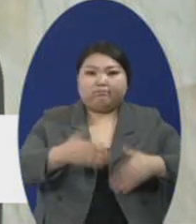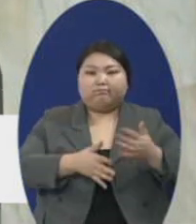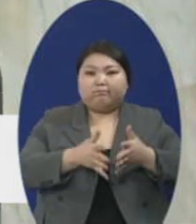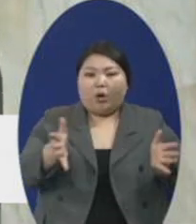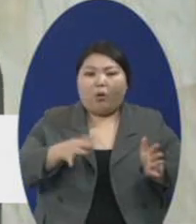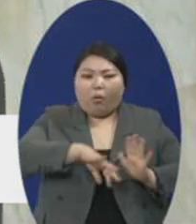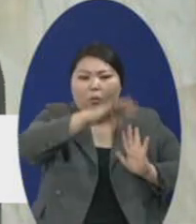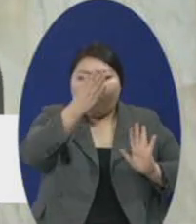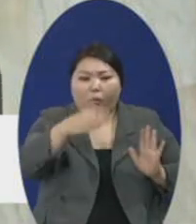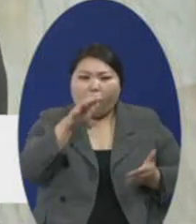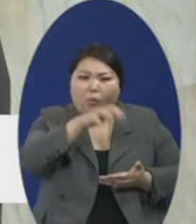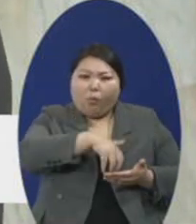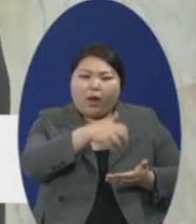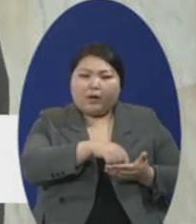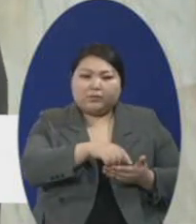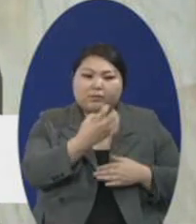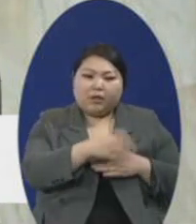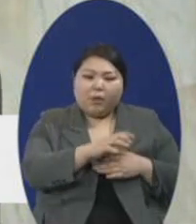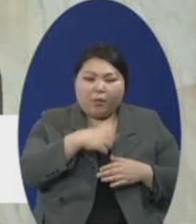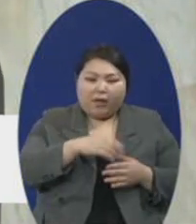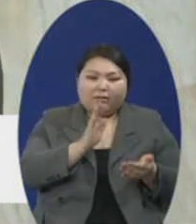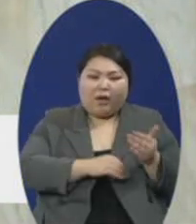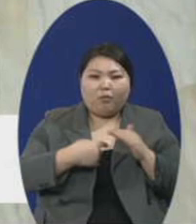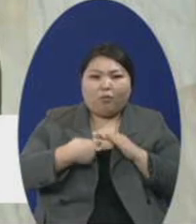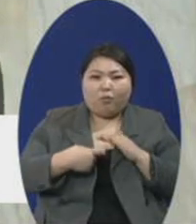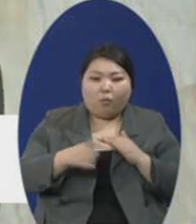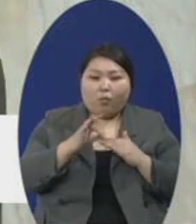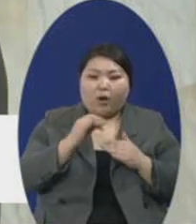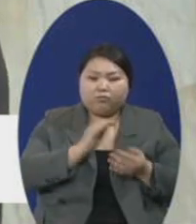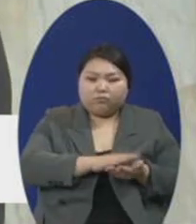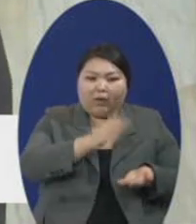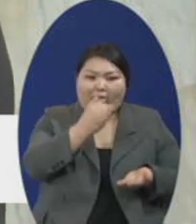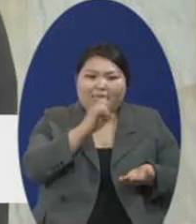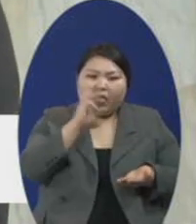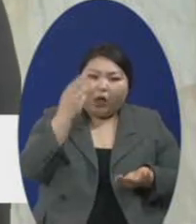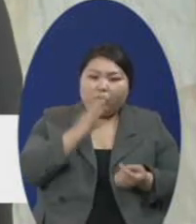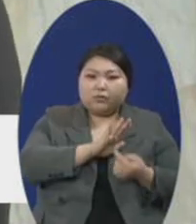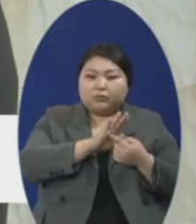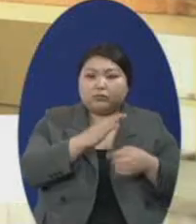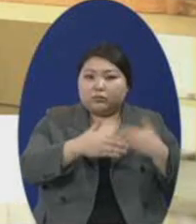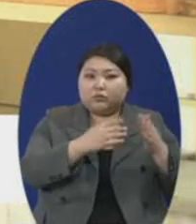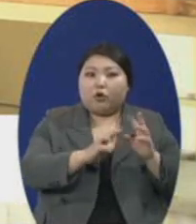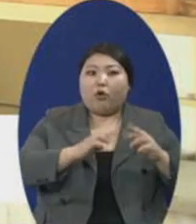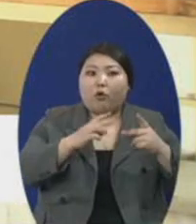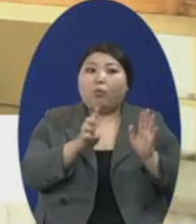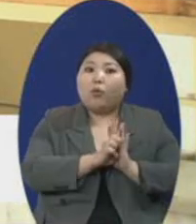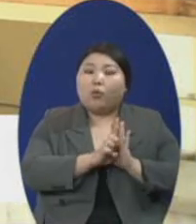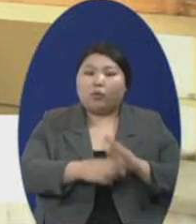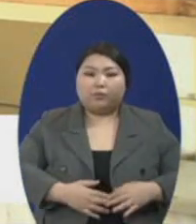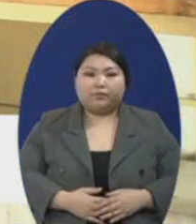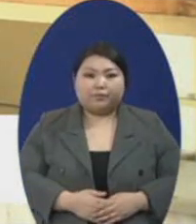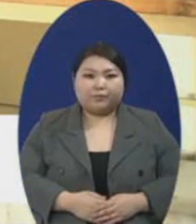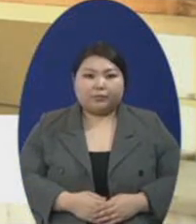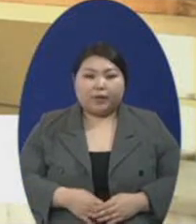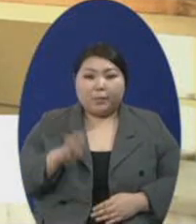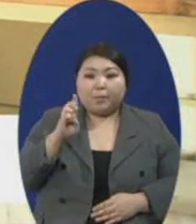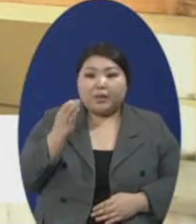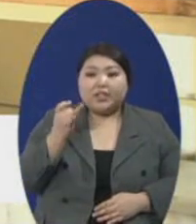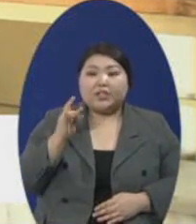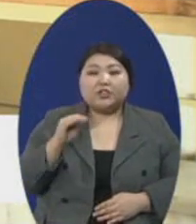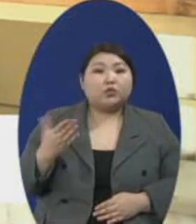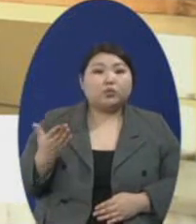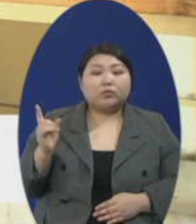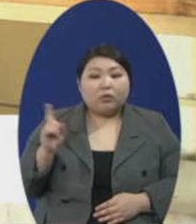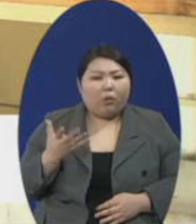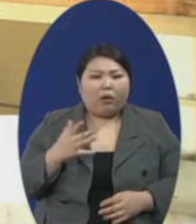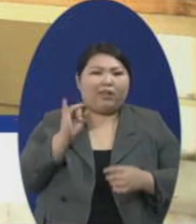Улуурхан салбарт төвлөрүүлж байгаа одоо татвар хураамжийн хэмжээ гэдэг юм. Ил тод байдлын хэмжээ яаж одоо өөрчлөгдөв? Бирж гэдэг ил тод байгаа шүү дээ.